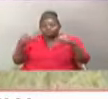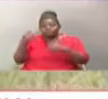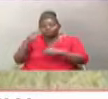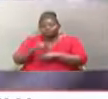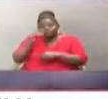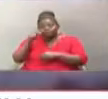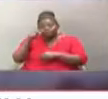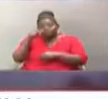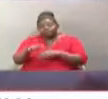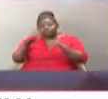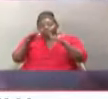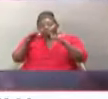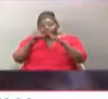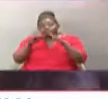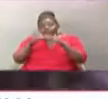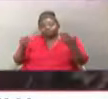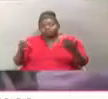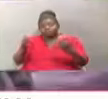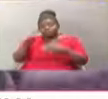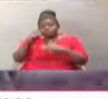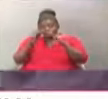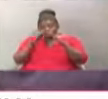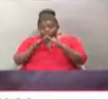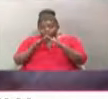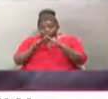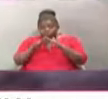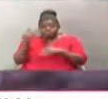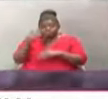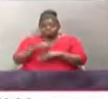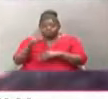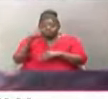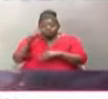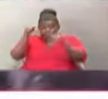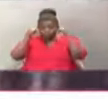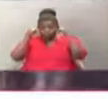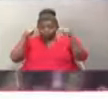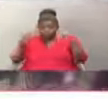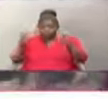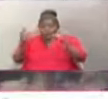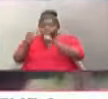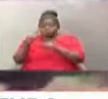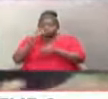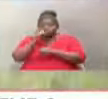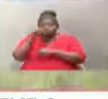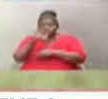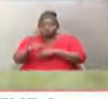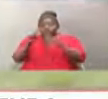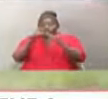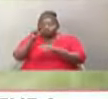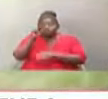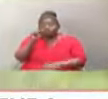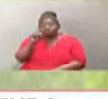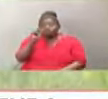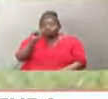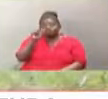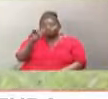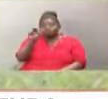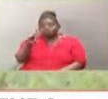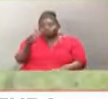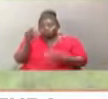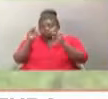n'ab'omumakaage wakulukwatira lwakitula. Olunaku olw'eggulo pulezidenti bwe yabadde asisinkanye bannamawulire makaage Nakasero